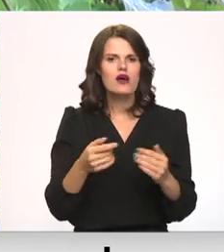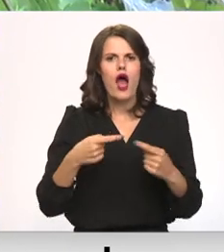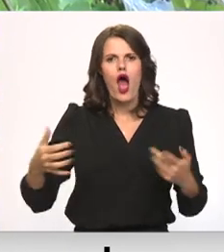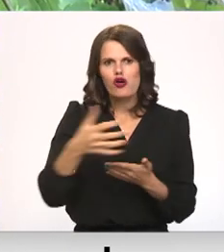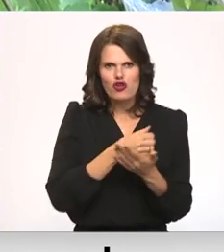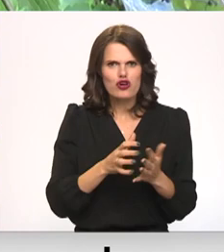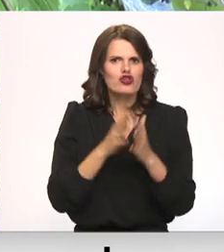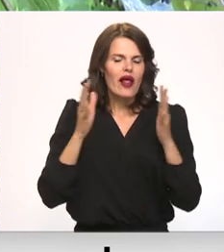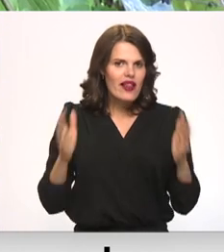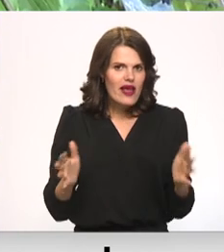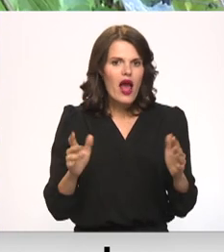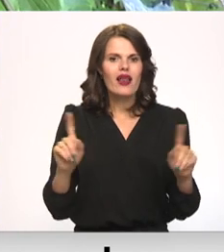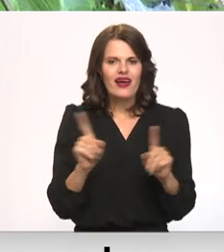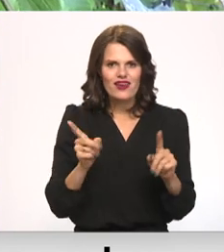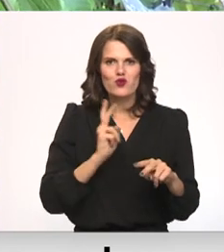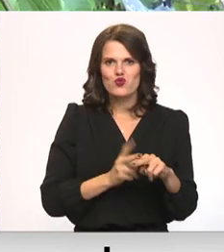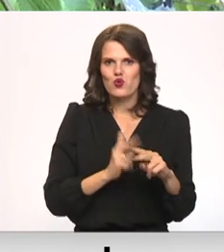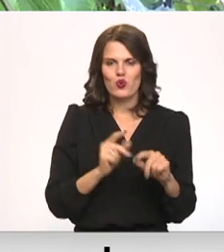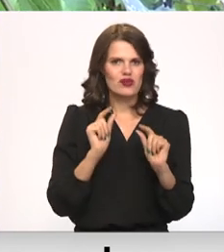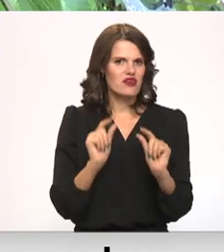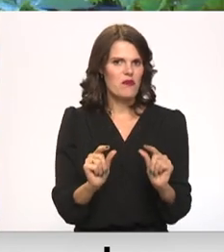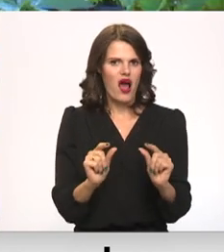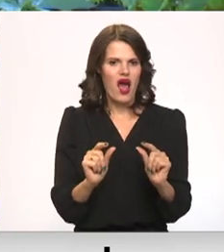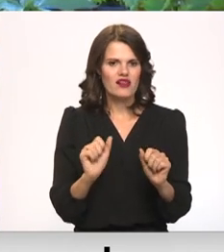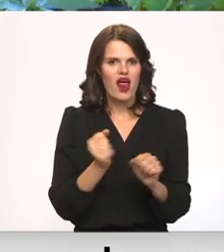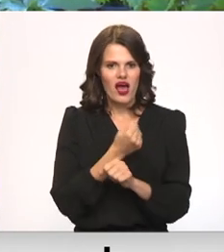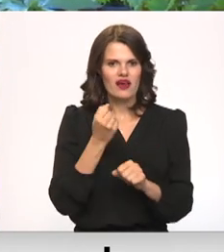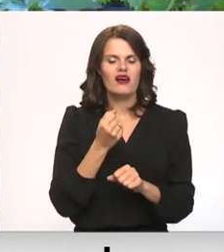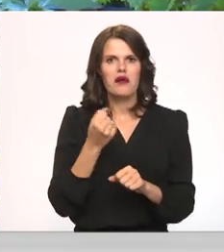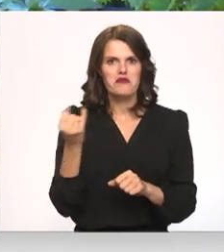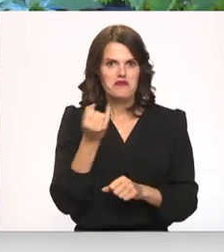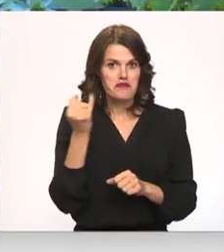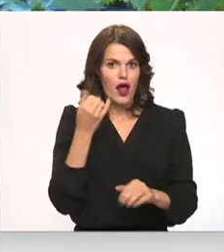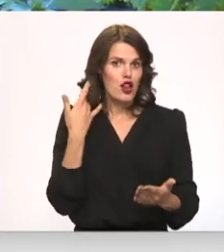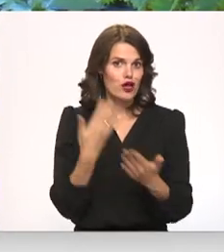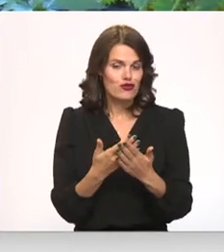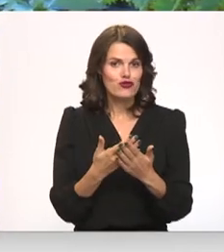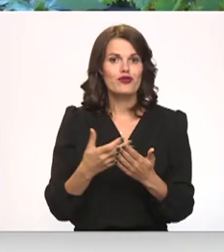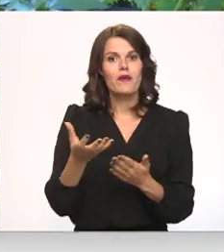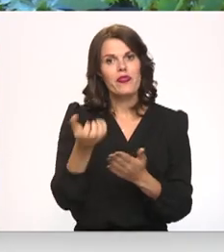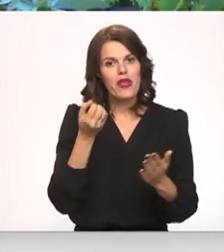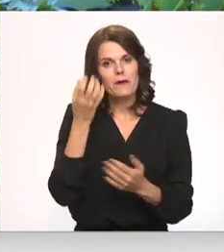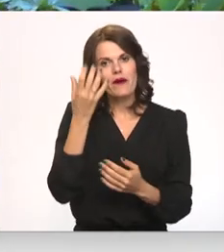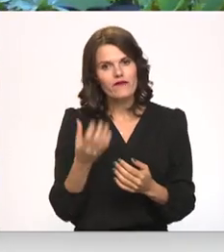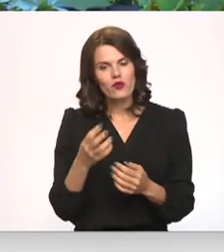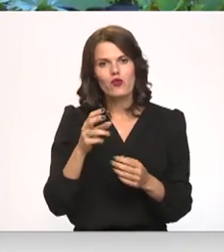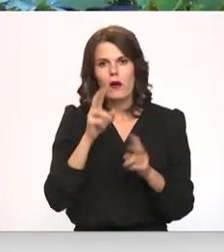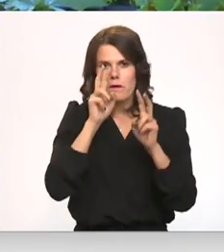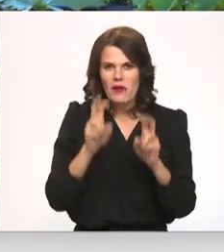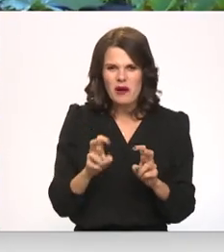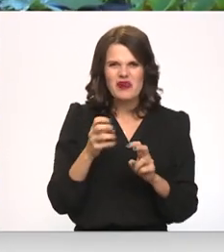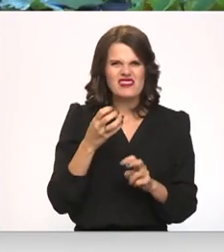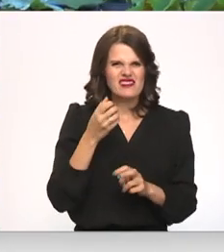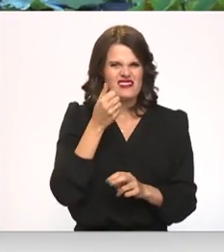ir liela, cukuri ir maz, lai gan diezgan interesanti līdz šim, ka ņēmām vīnam, ka mērījām skābi, ka skābi